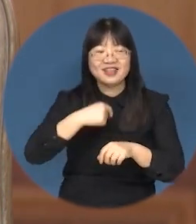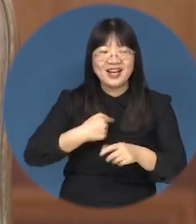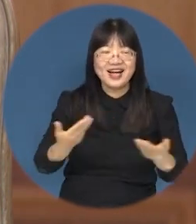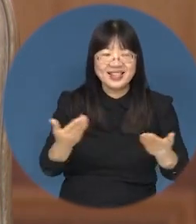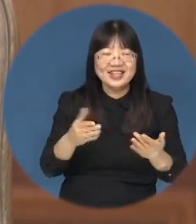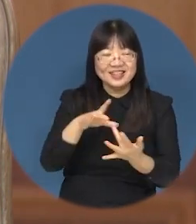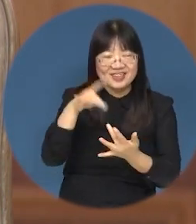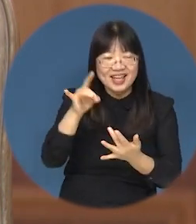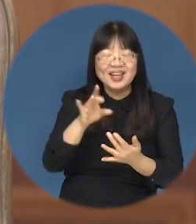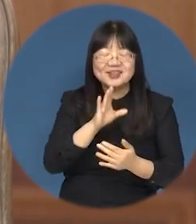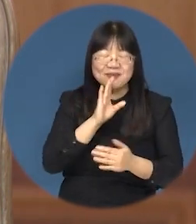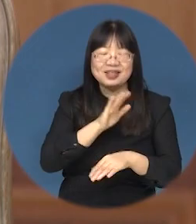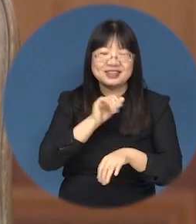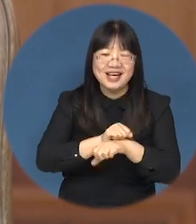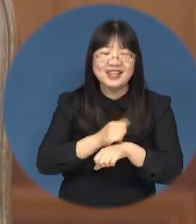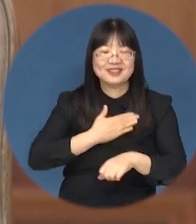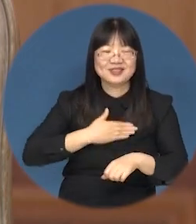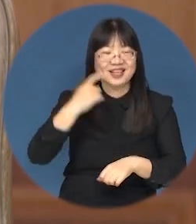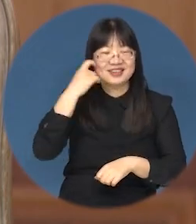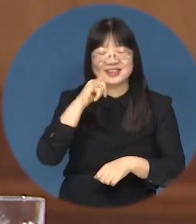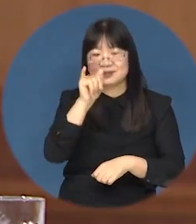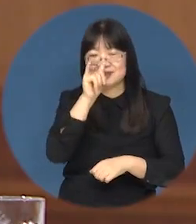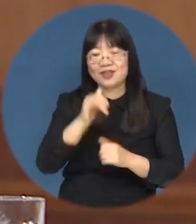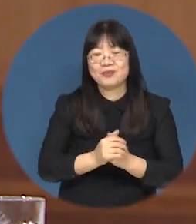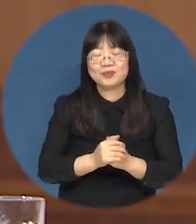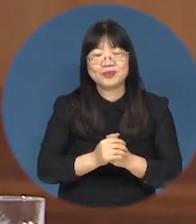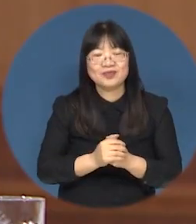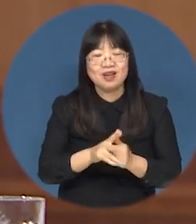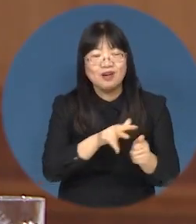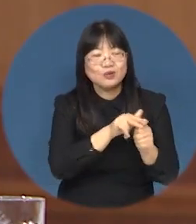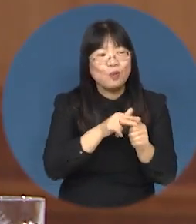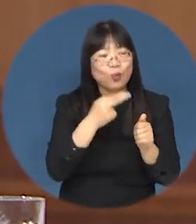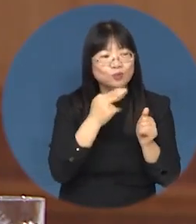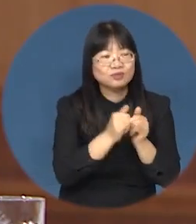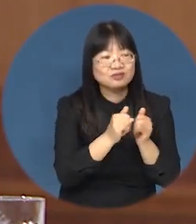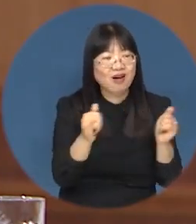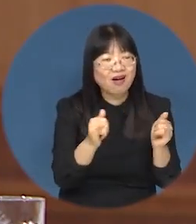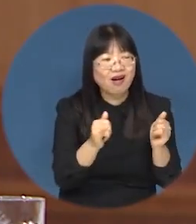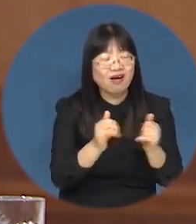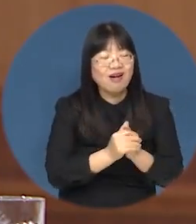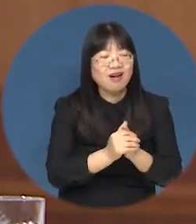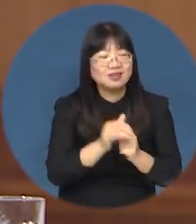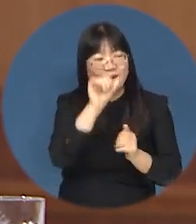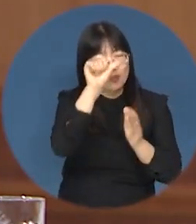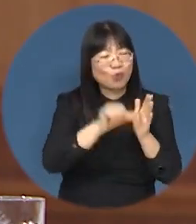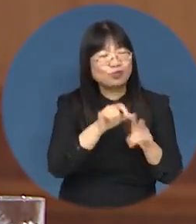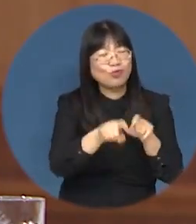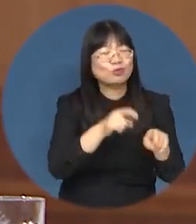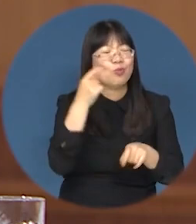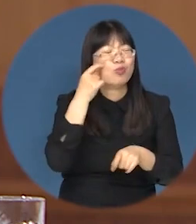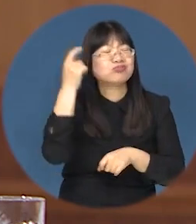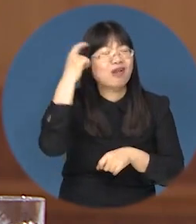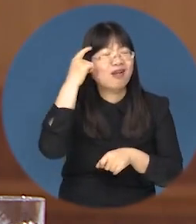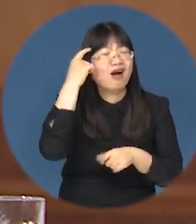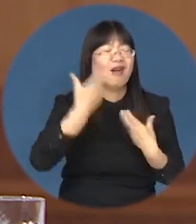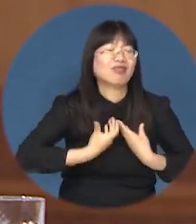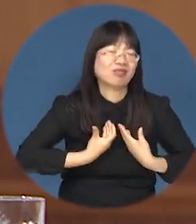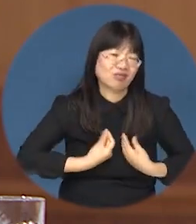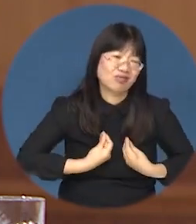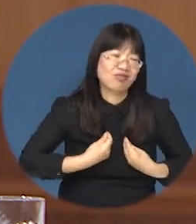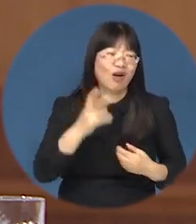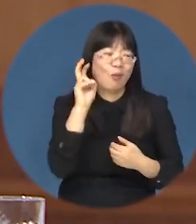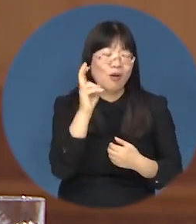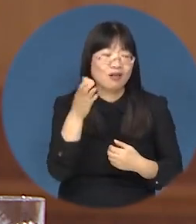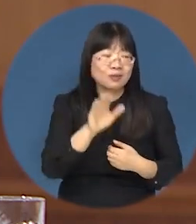걸 참 잘했구나 이런 어떤 뿌듯함도 있습니다. 뭐 잘 정보가 없으신 분들은 난 네. 이제 평생 못 걷는다 이렇게 네. 생각하셨을 거 아니에요. 그럴 수 있습니다.